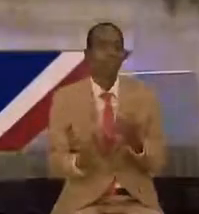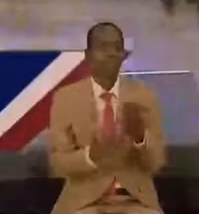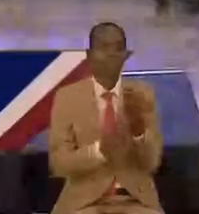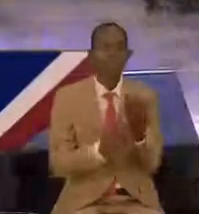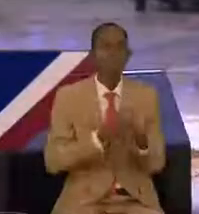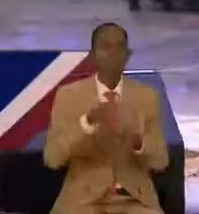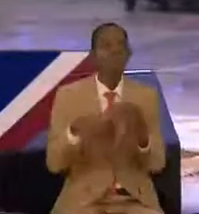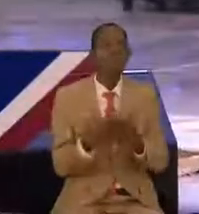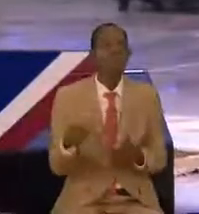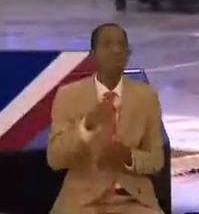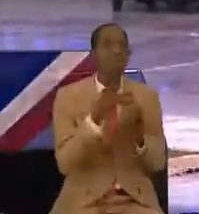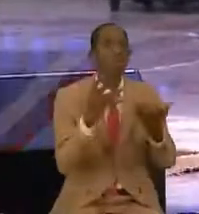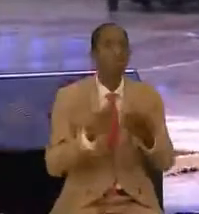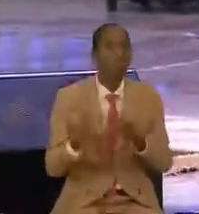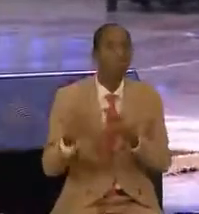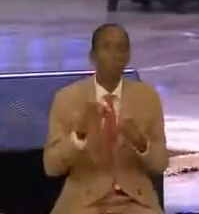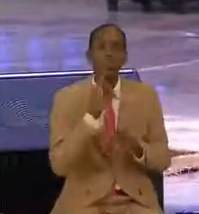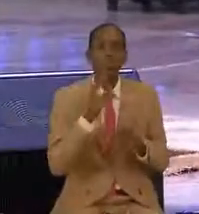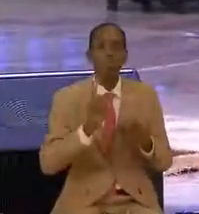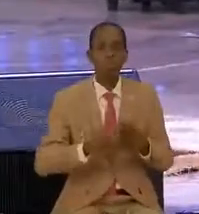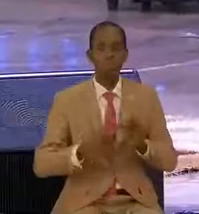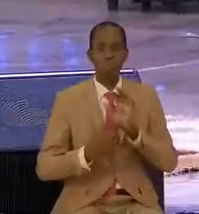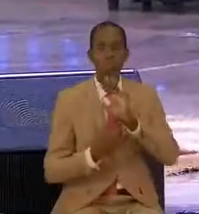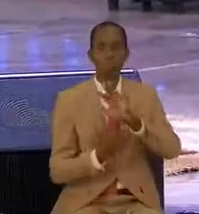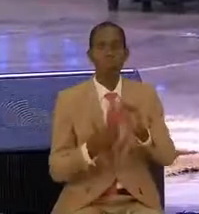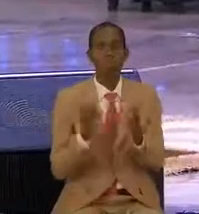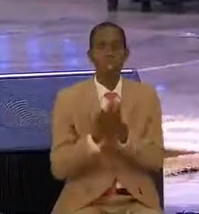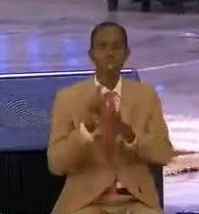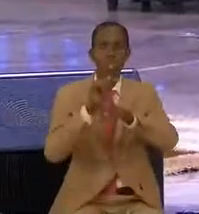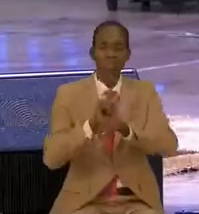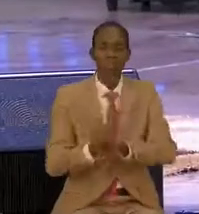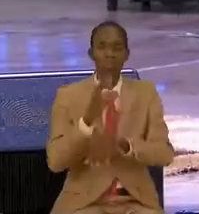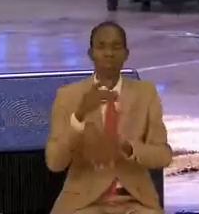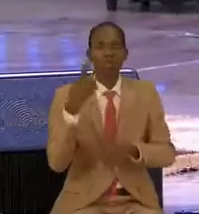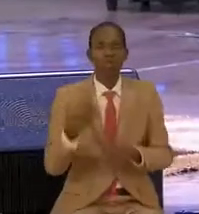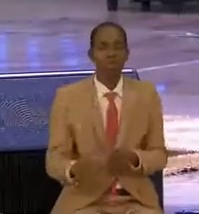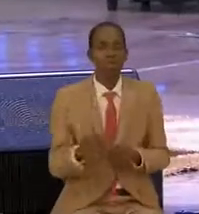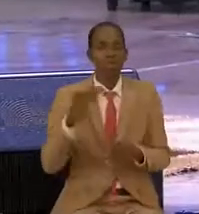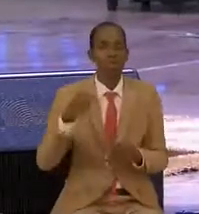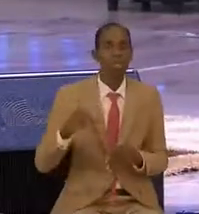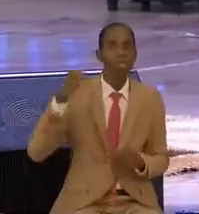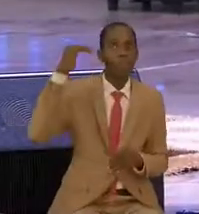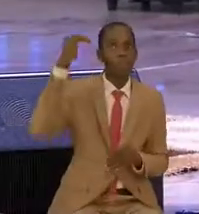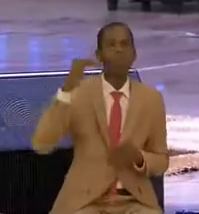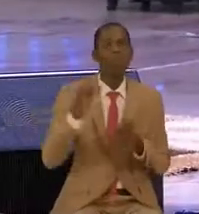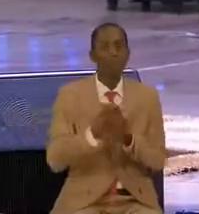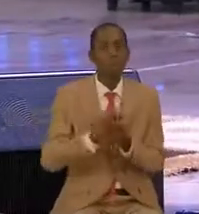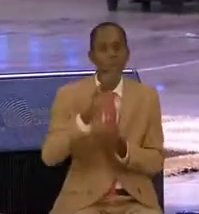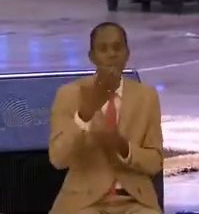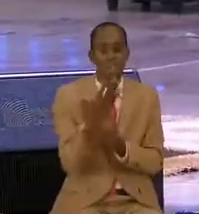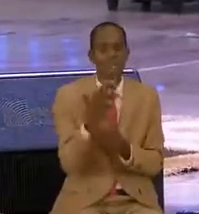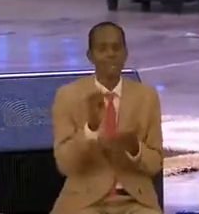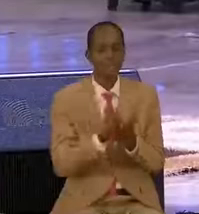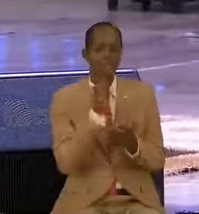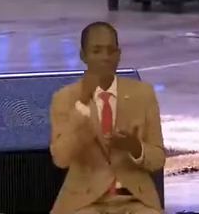la chair. Tout ce qu'ils voudraient faire, c'est de souligner la tradition des anciens, se laver les mains, c'est la chair.